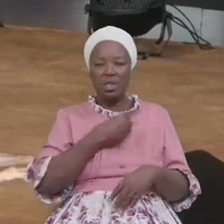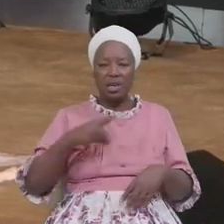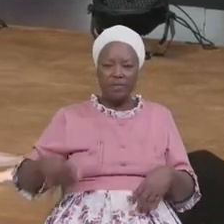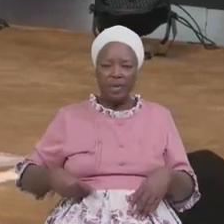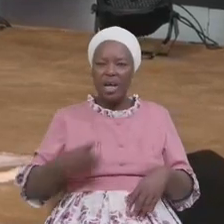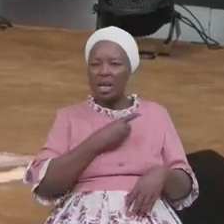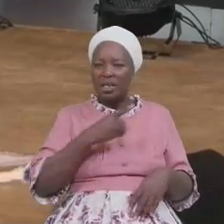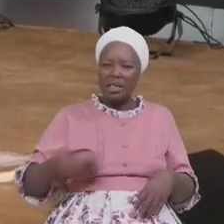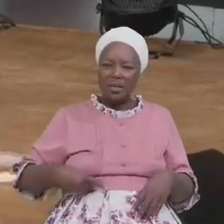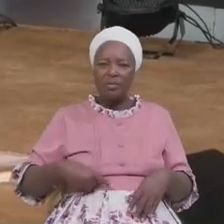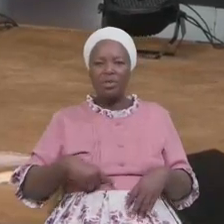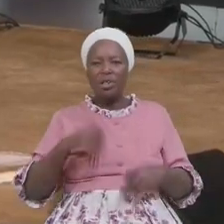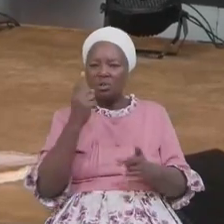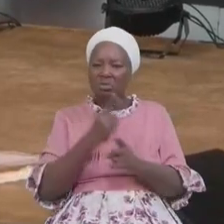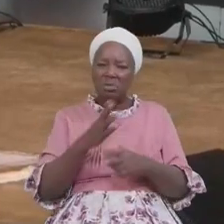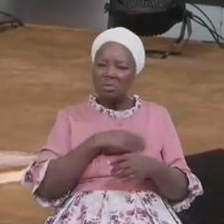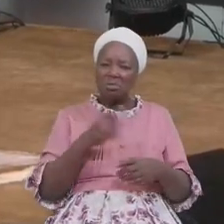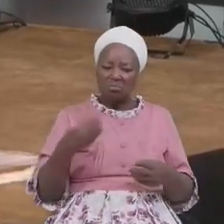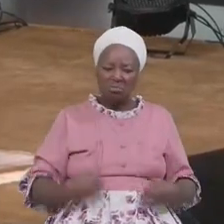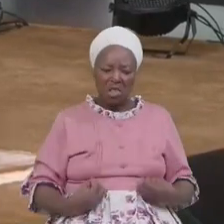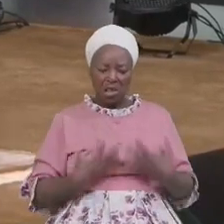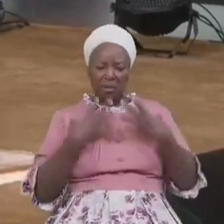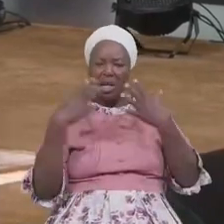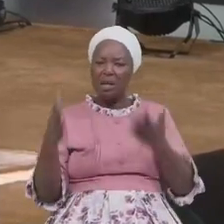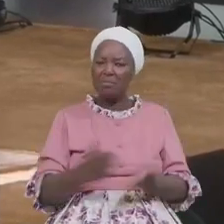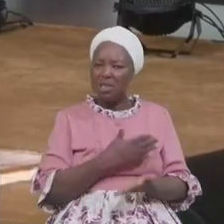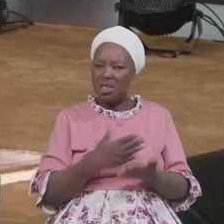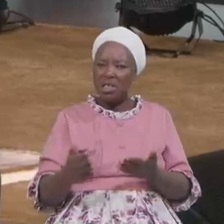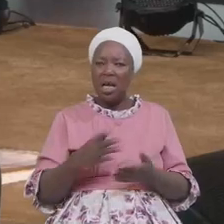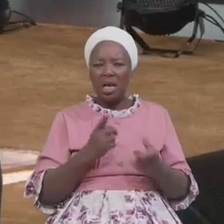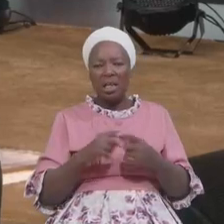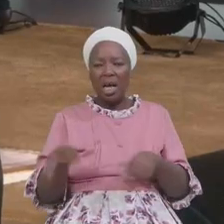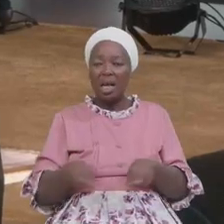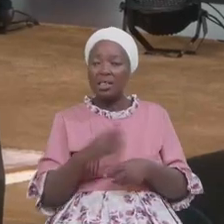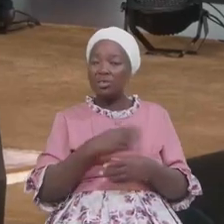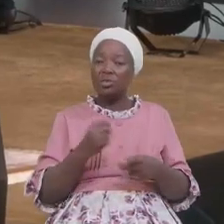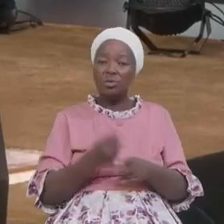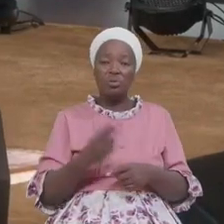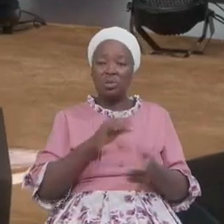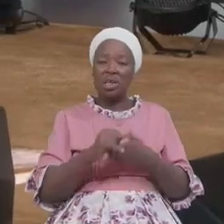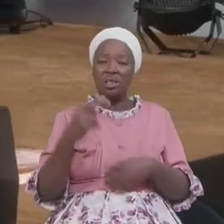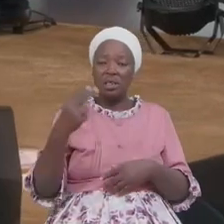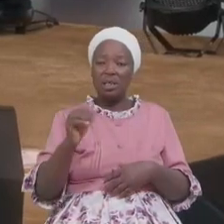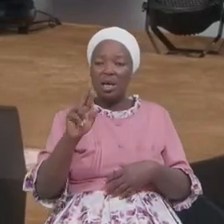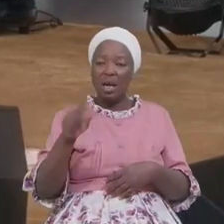simplement une musique inspirée. Comme il jouait l'harpe,